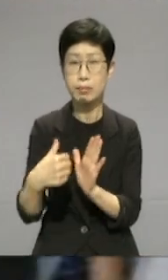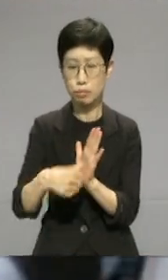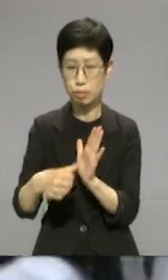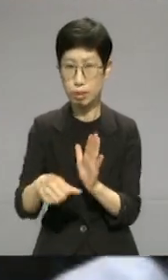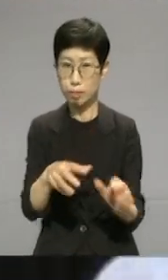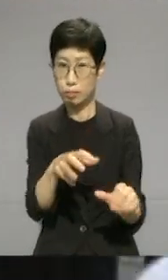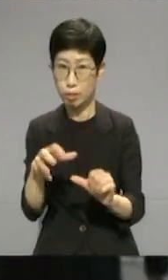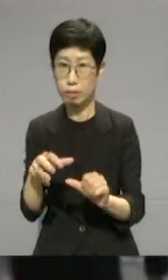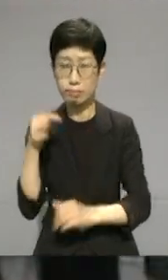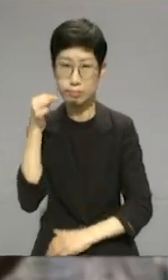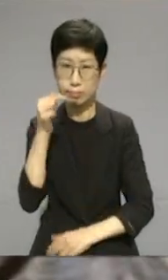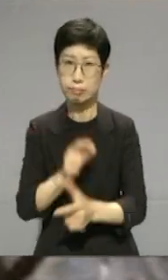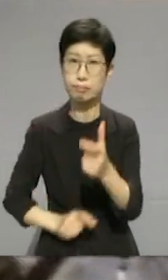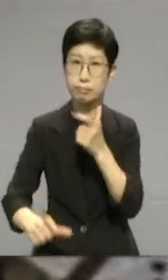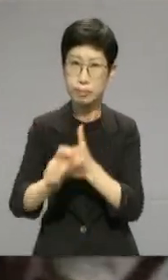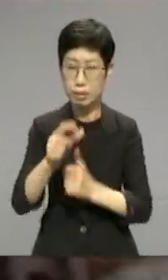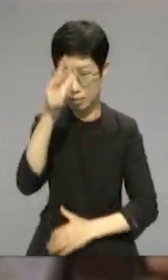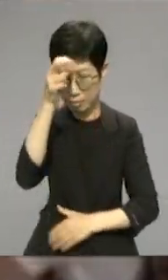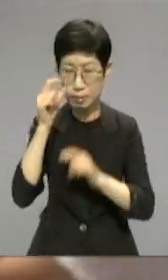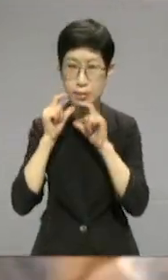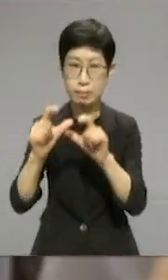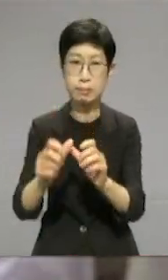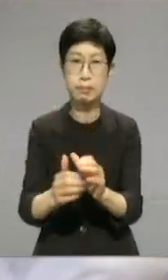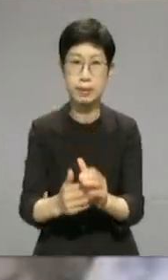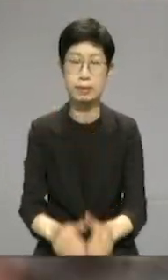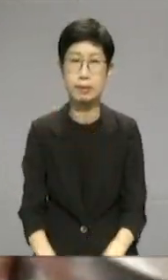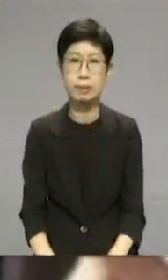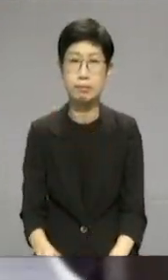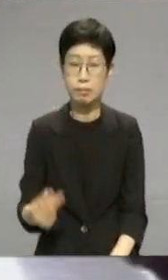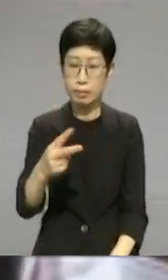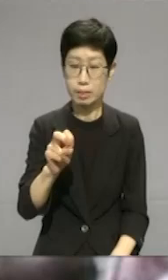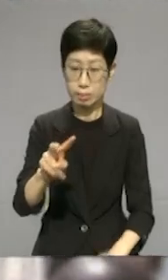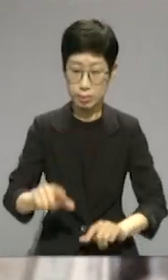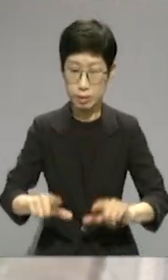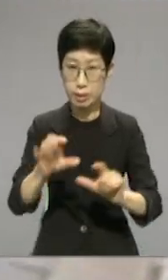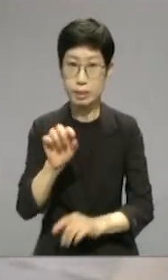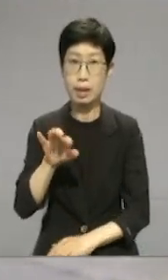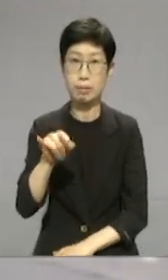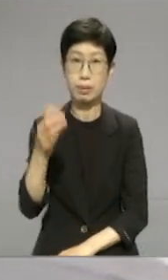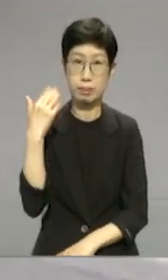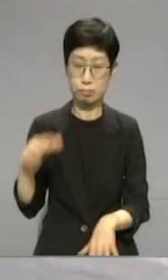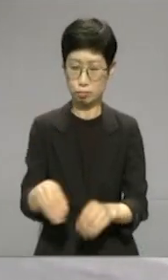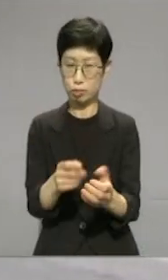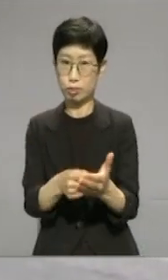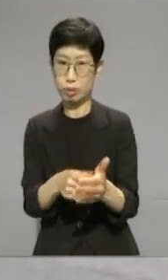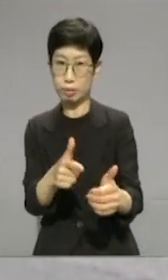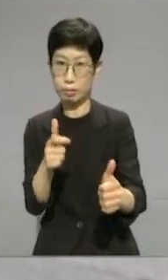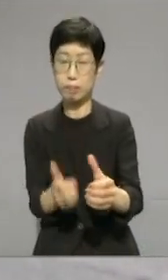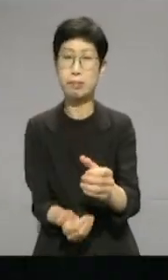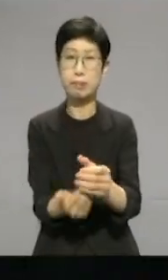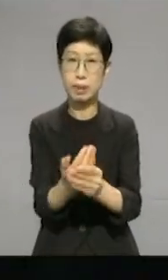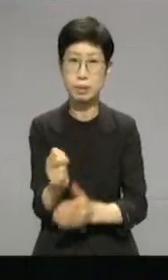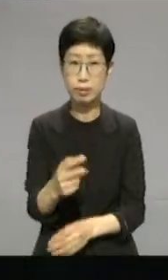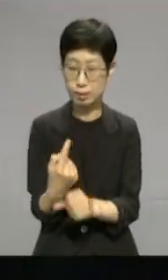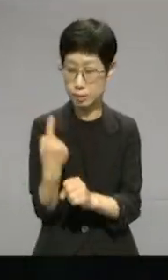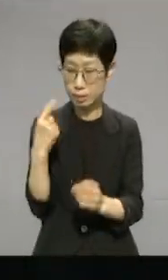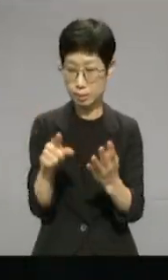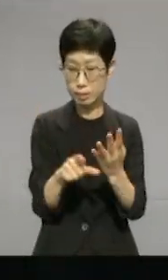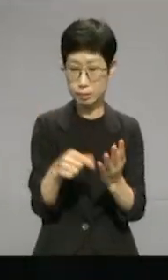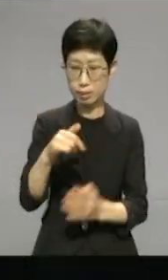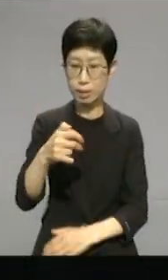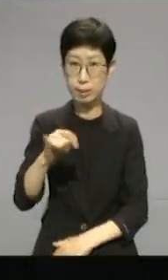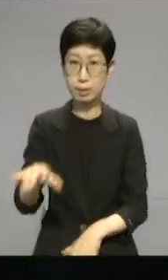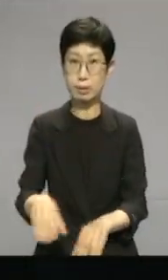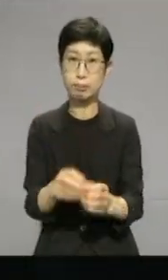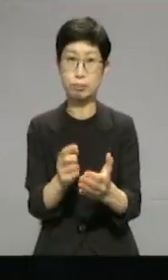전국 경찰에 지시했습니다 앞서 경찰은 2022년 아베 전 총리에 대한 총격 사건과 지난해 4월 기시다